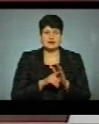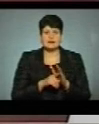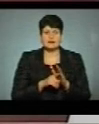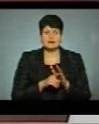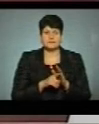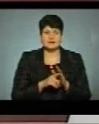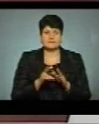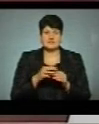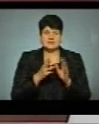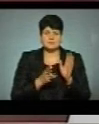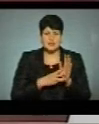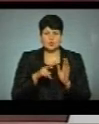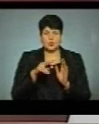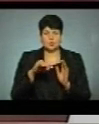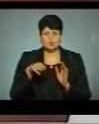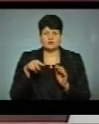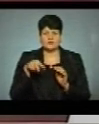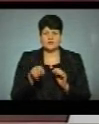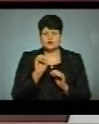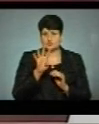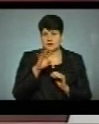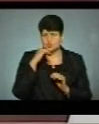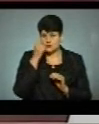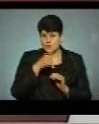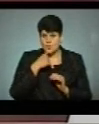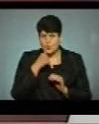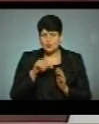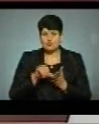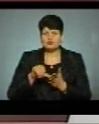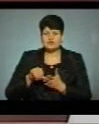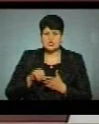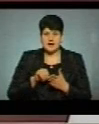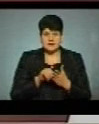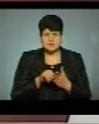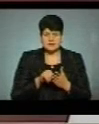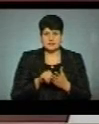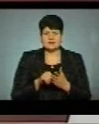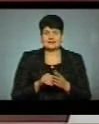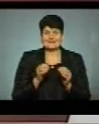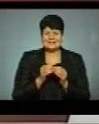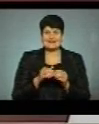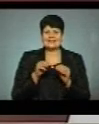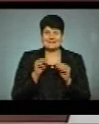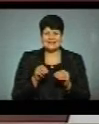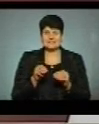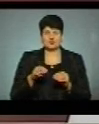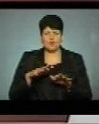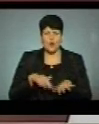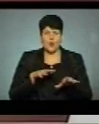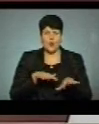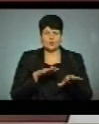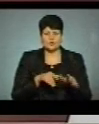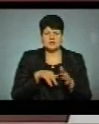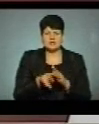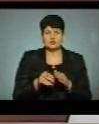Революції Гідності. 18 лютого 2014-го учасники революції 10-тисячною ходою рушили до будинку